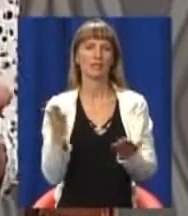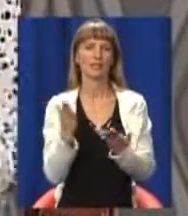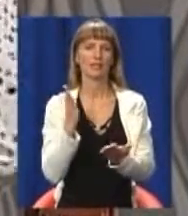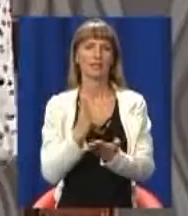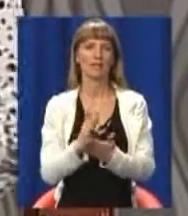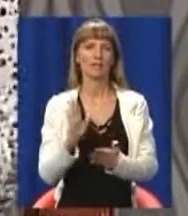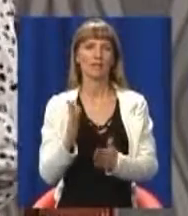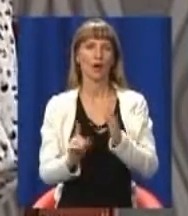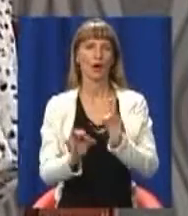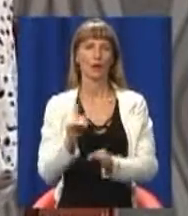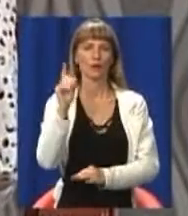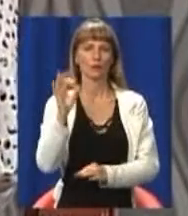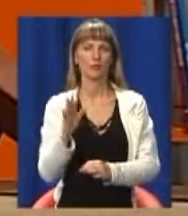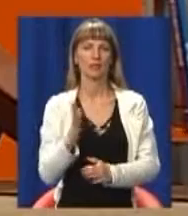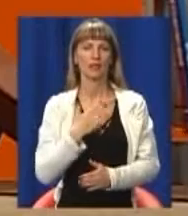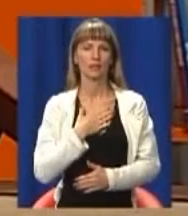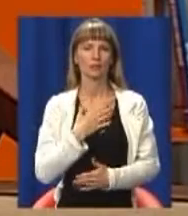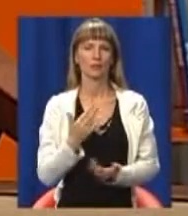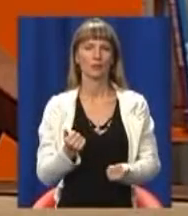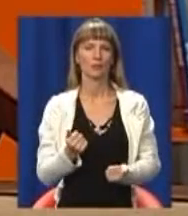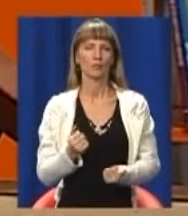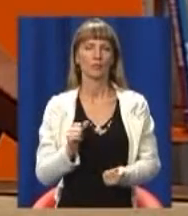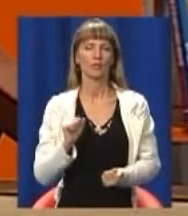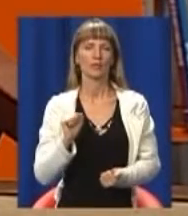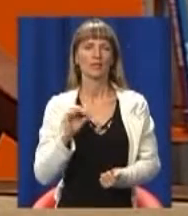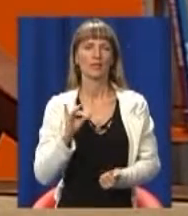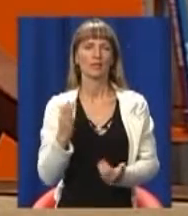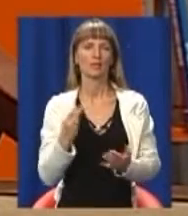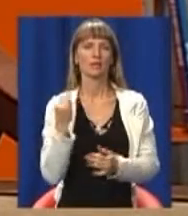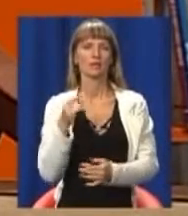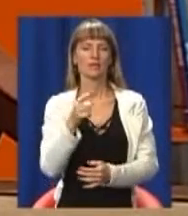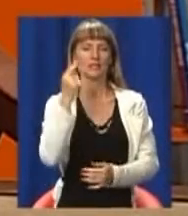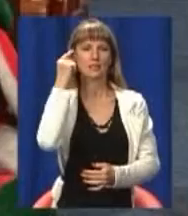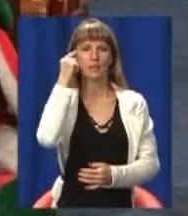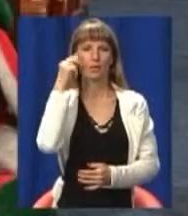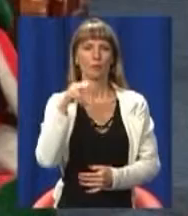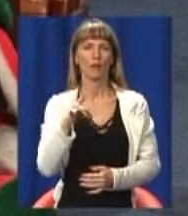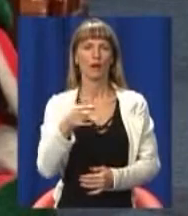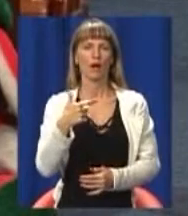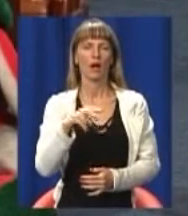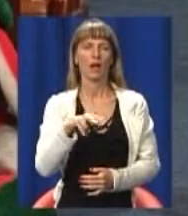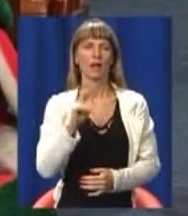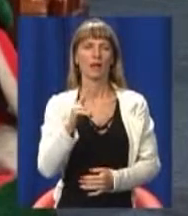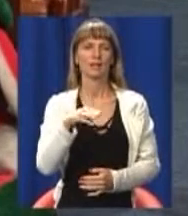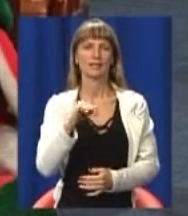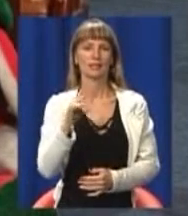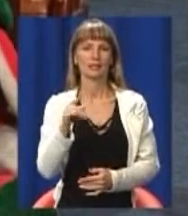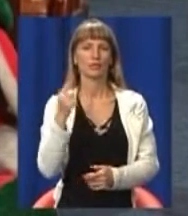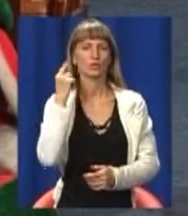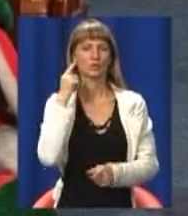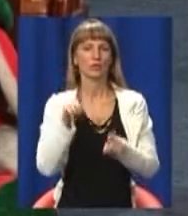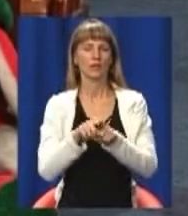в космосі, всесвіті нашому, так? А які цікавинки ти знаєш про галактики? І взагалі, ти чув таке